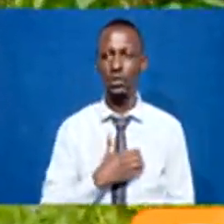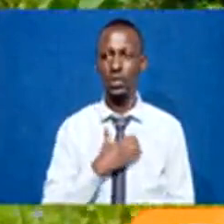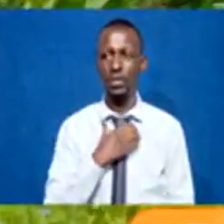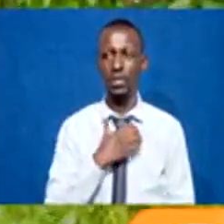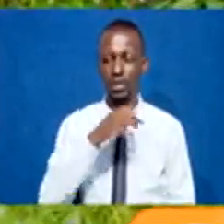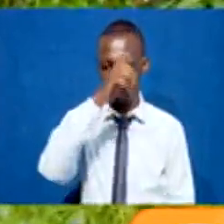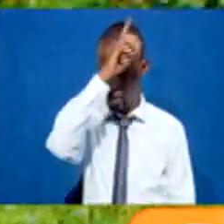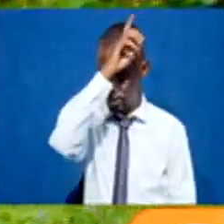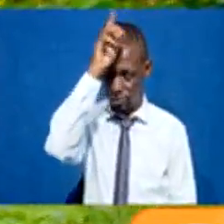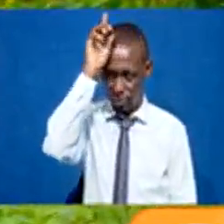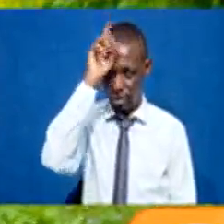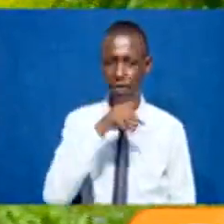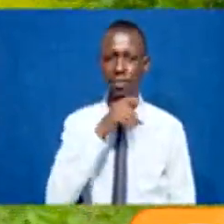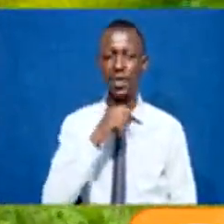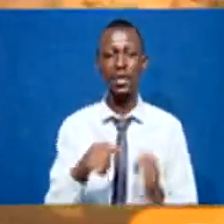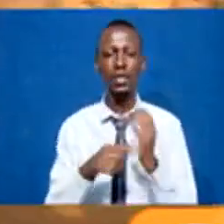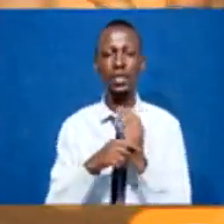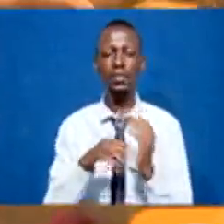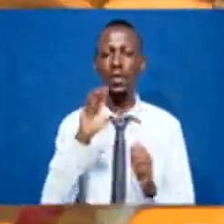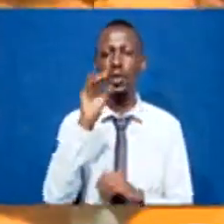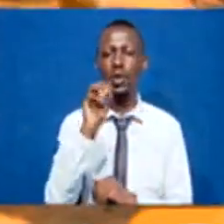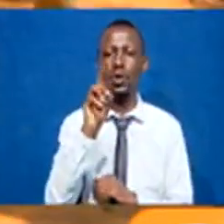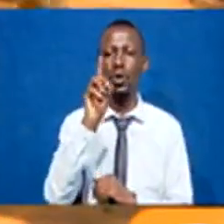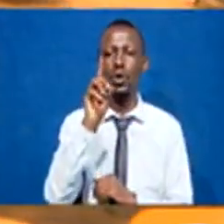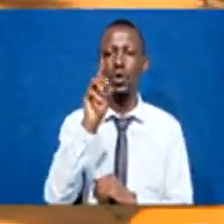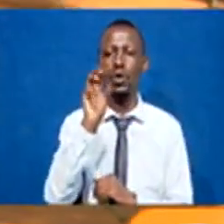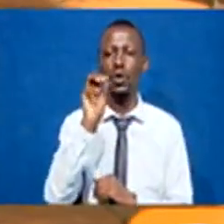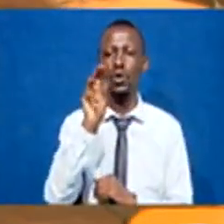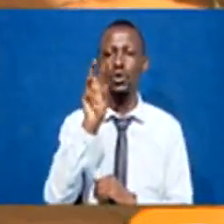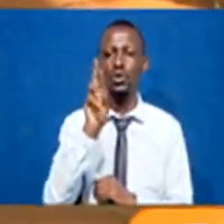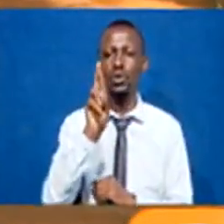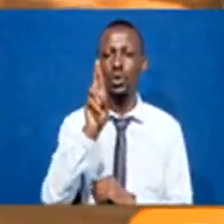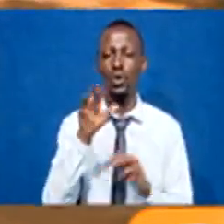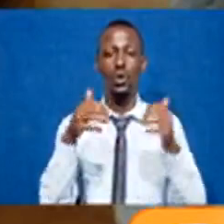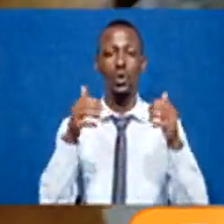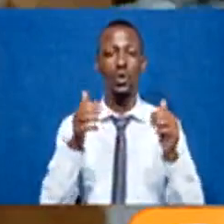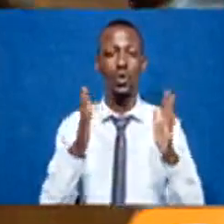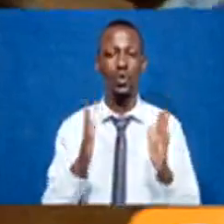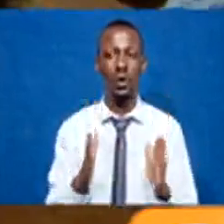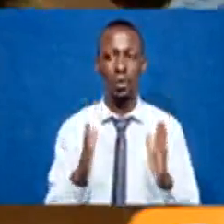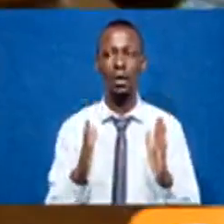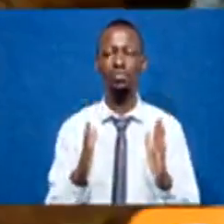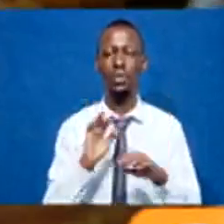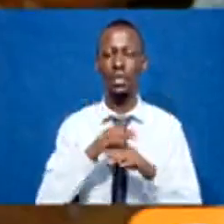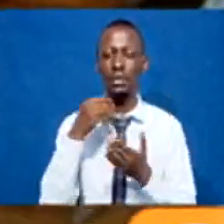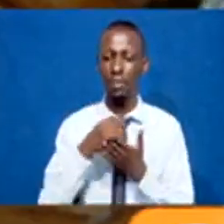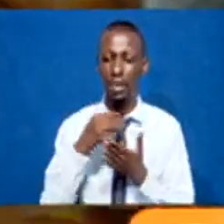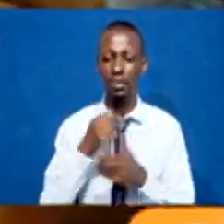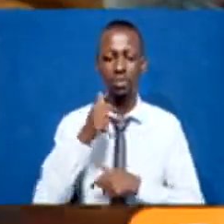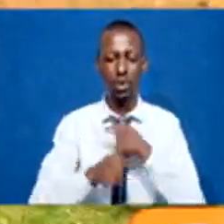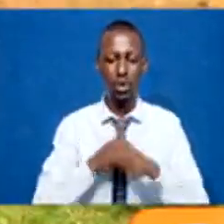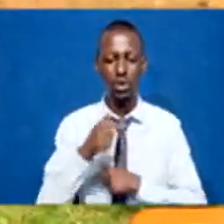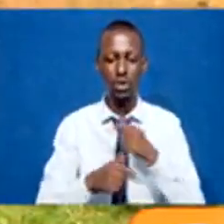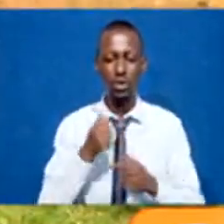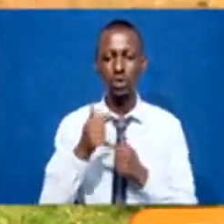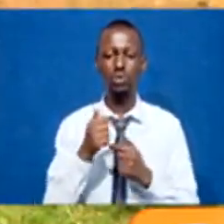lake Oduor Ongwek. Mkulima huyu anachuma hela kwa kuendeleza ufugaji mseto, kwani